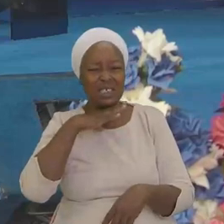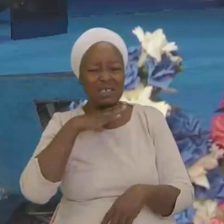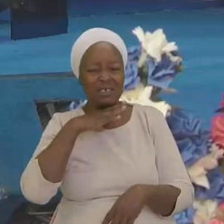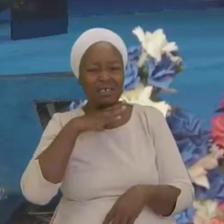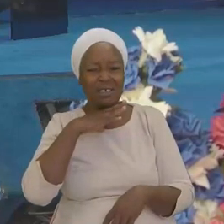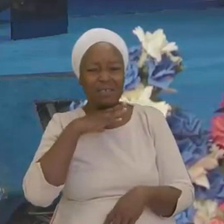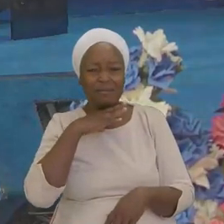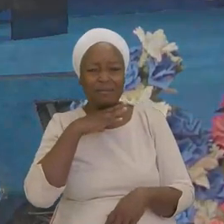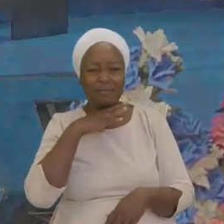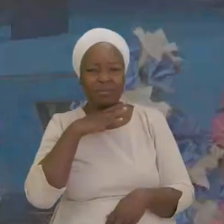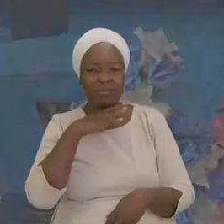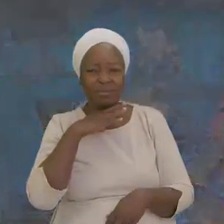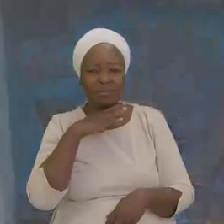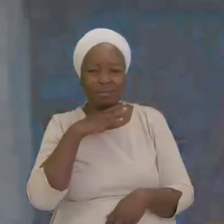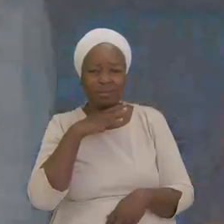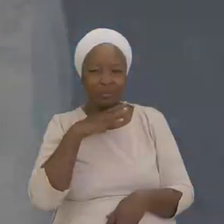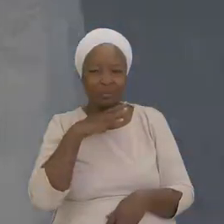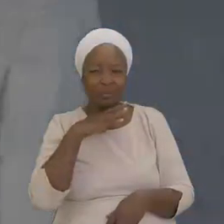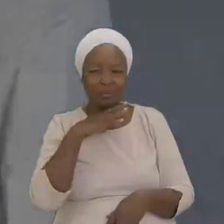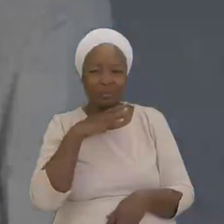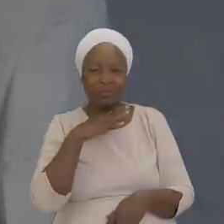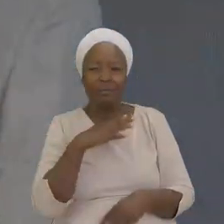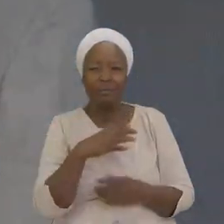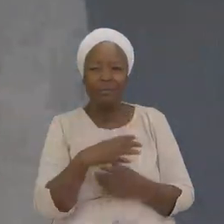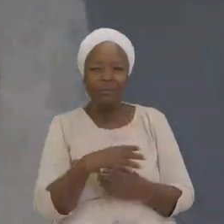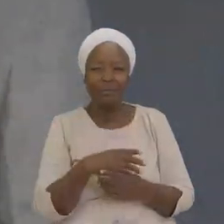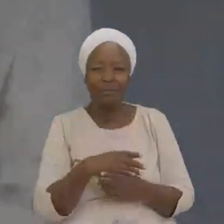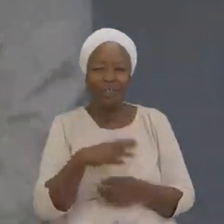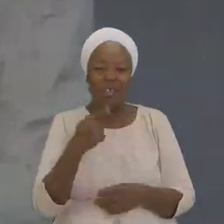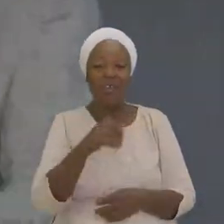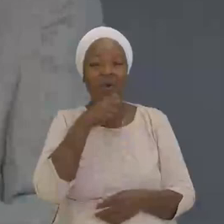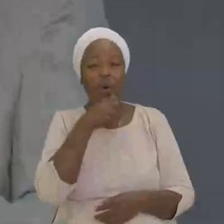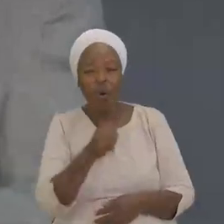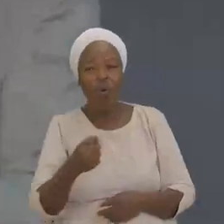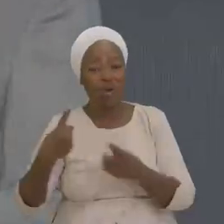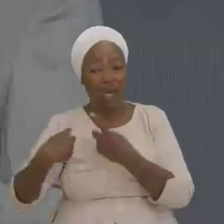L'ancien cœur est vraiment sale. Il ne va pas le bricoler.